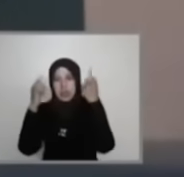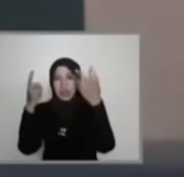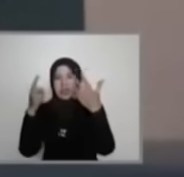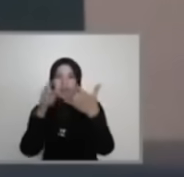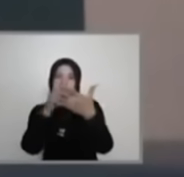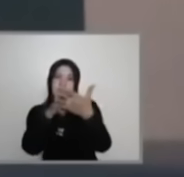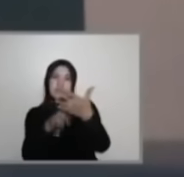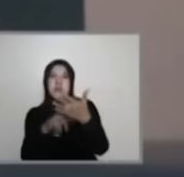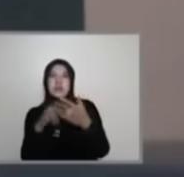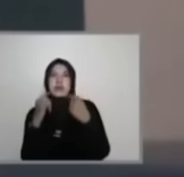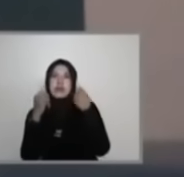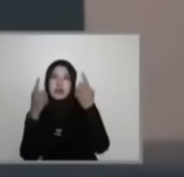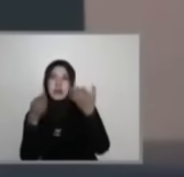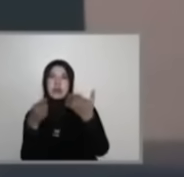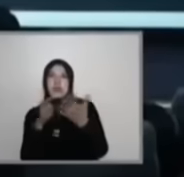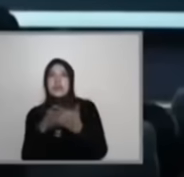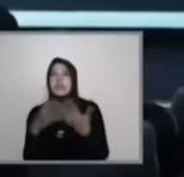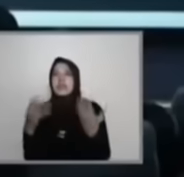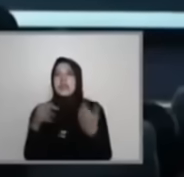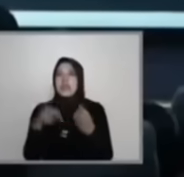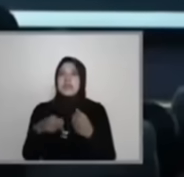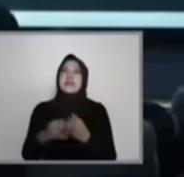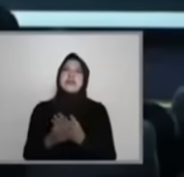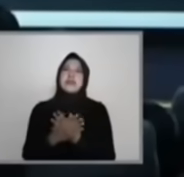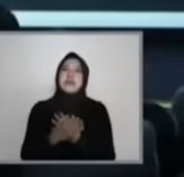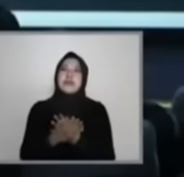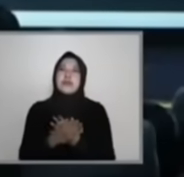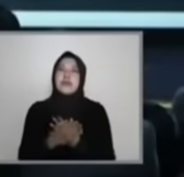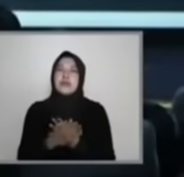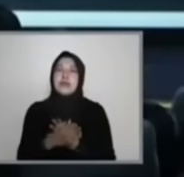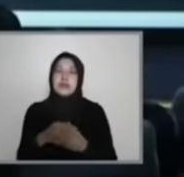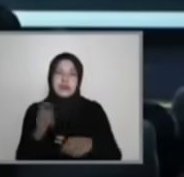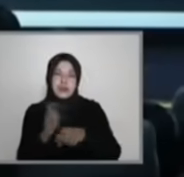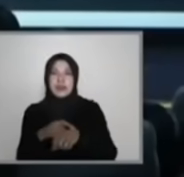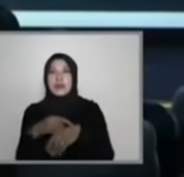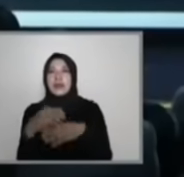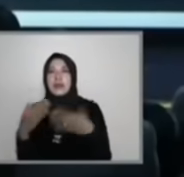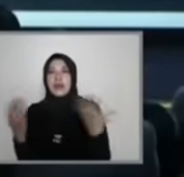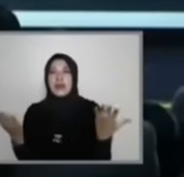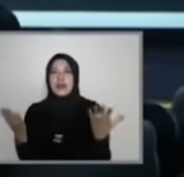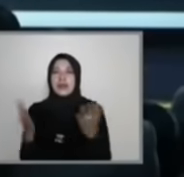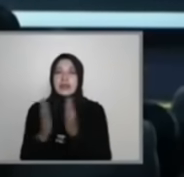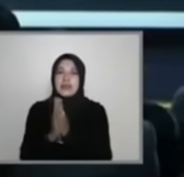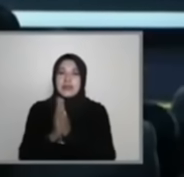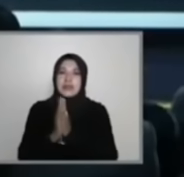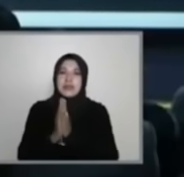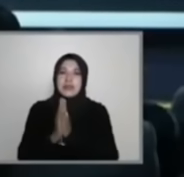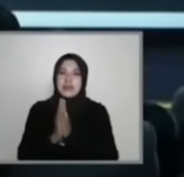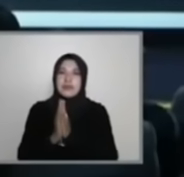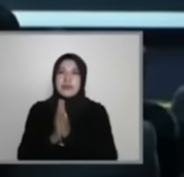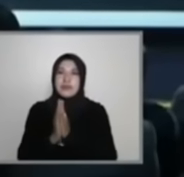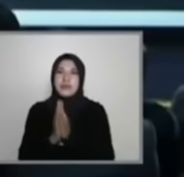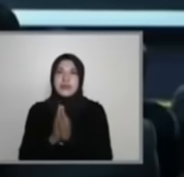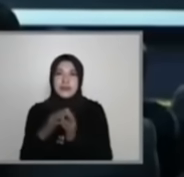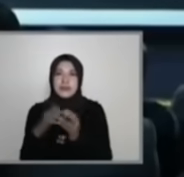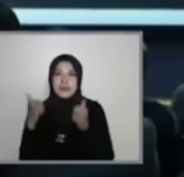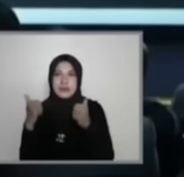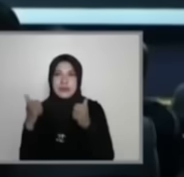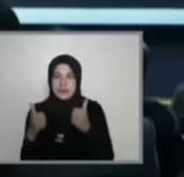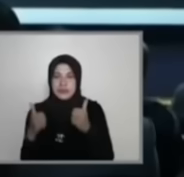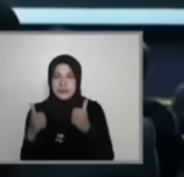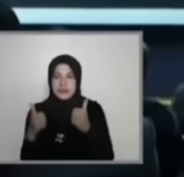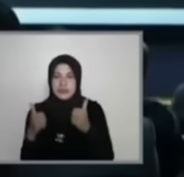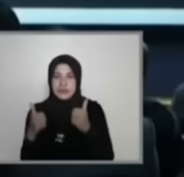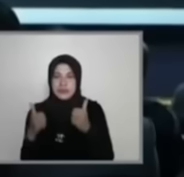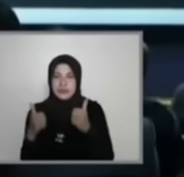serta solusi terhadap persoalan ini? Baik, waktu habis. Waktu untuk terima kasih. Baik, mohon